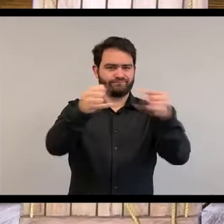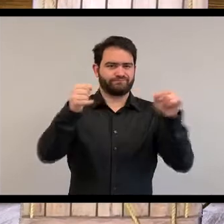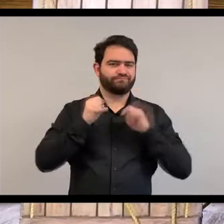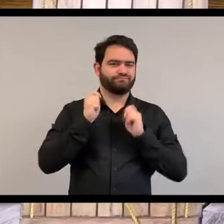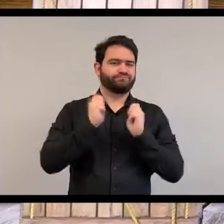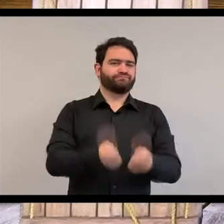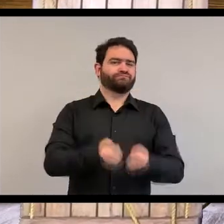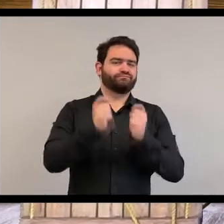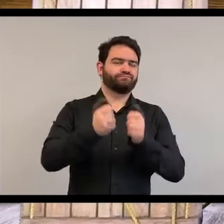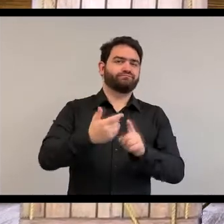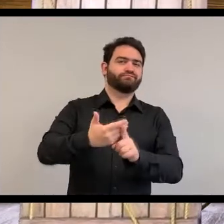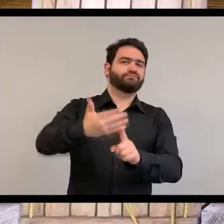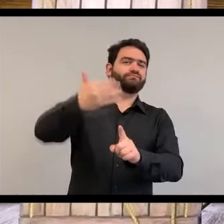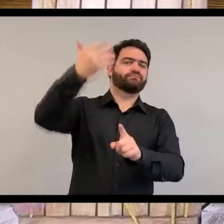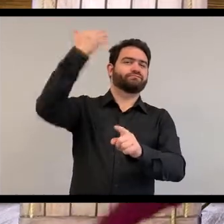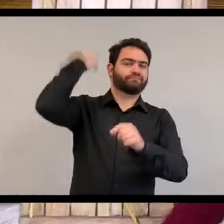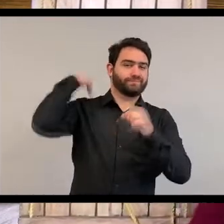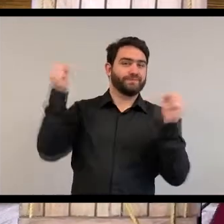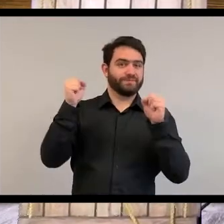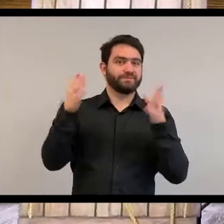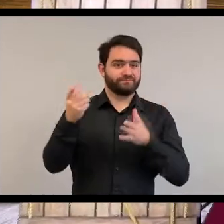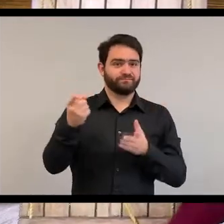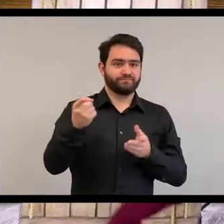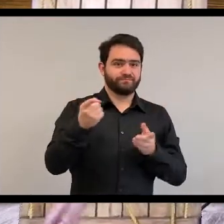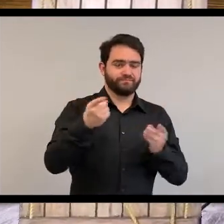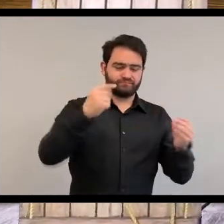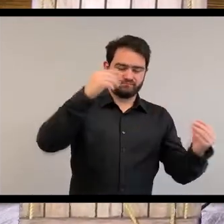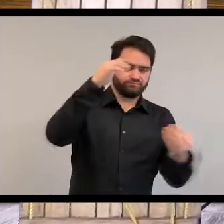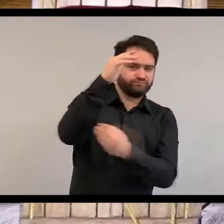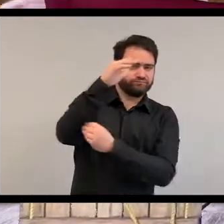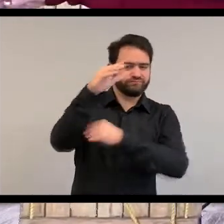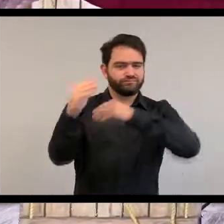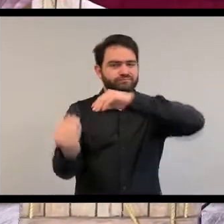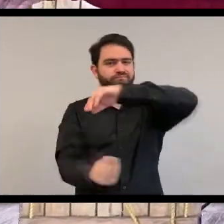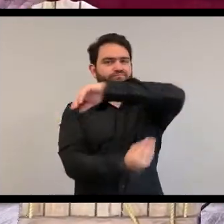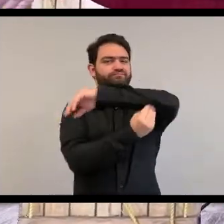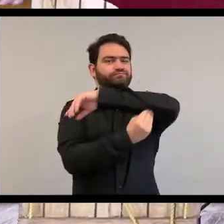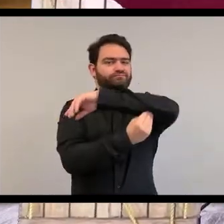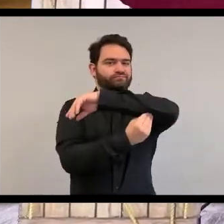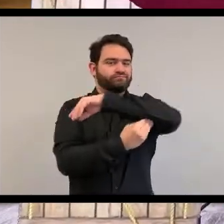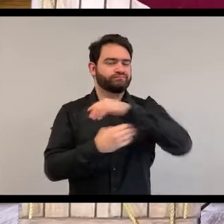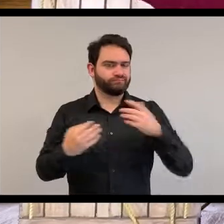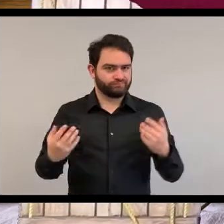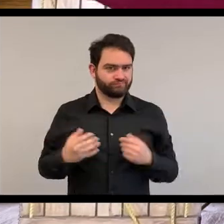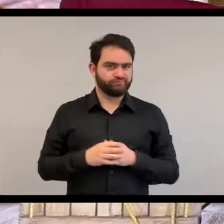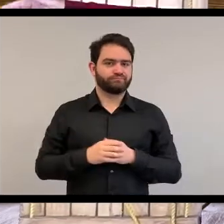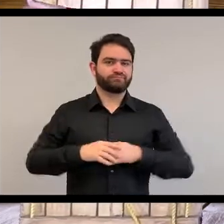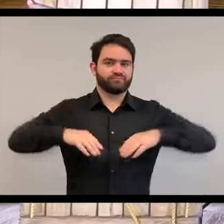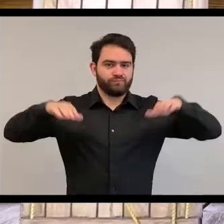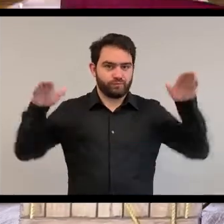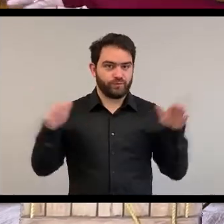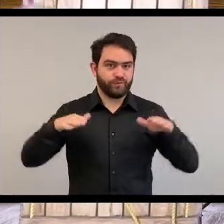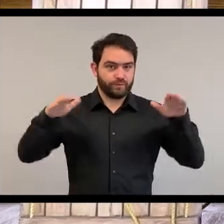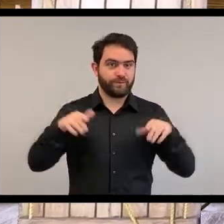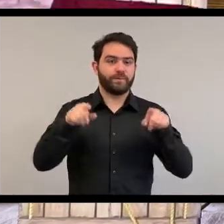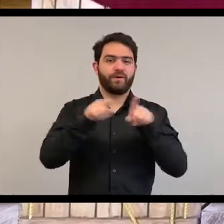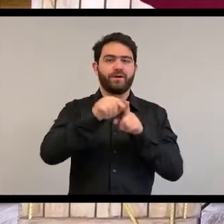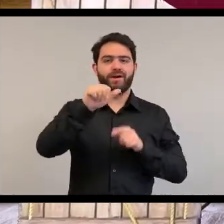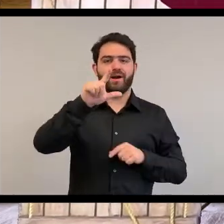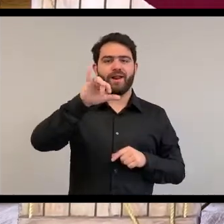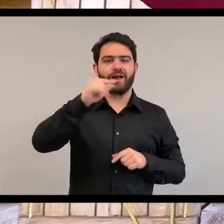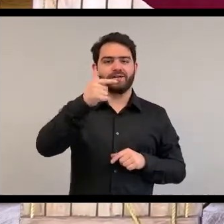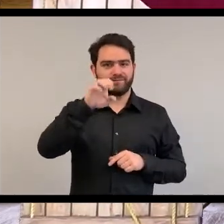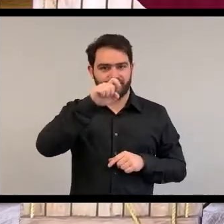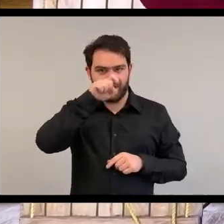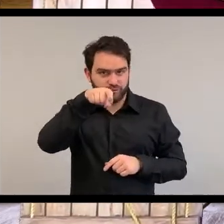magique. Elle a dit avec ça, vous pourrez couvrir vos bras et vous deviendrez des aigles. Vous volerez